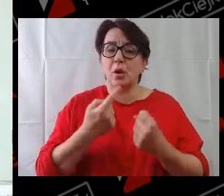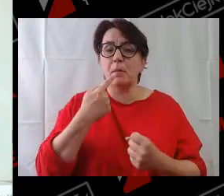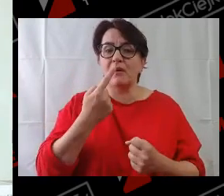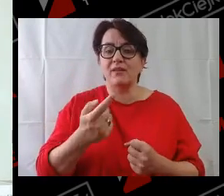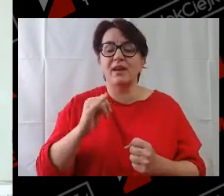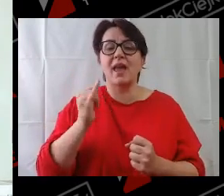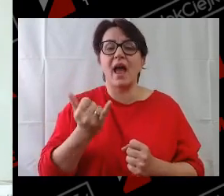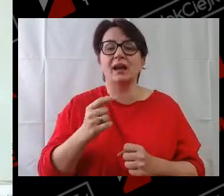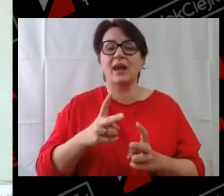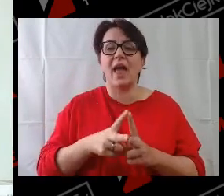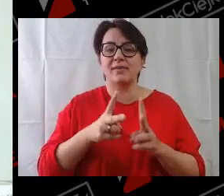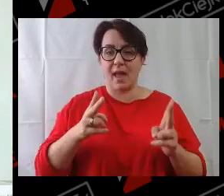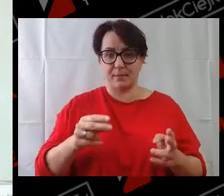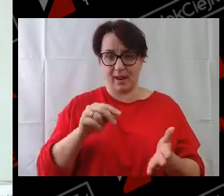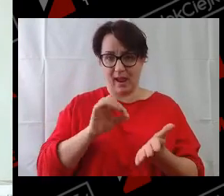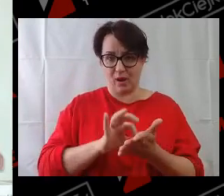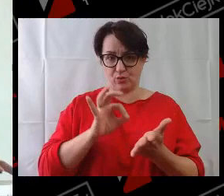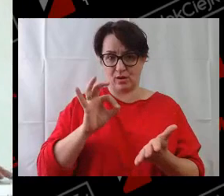naprawdę